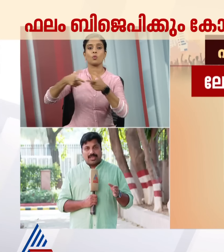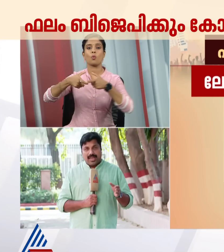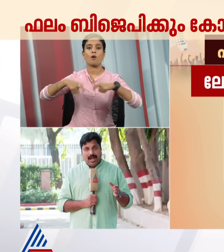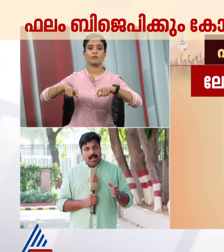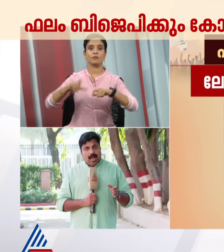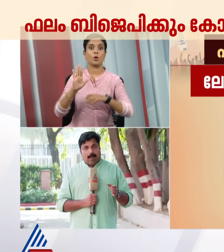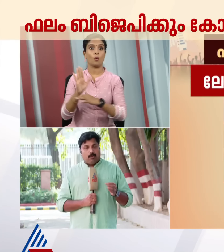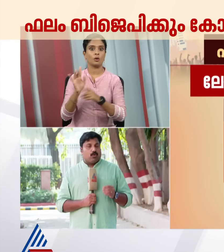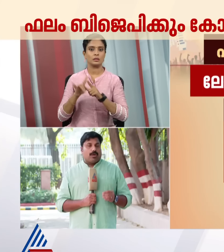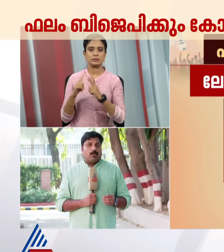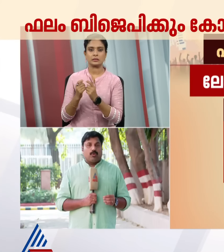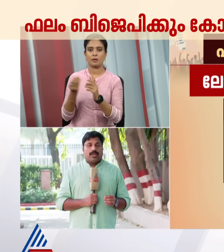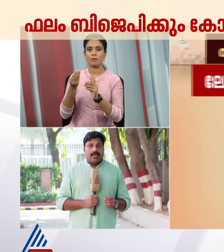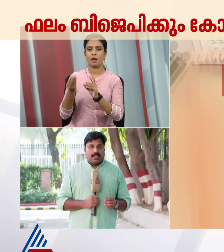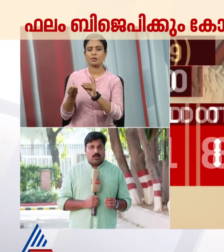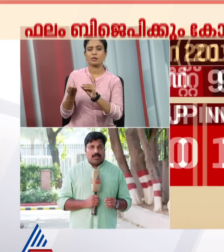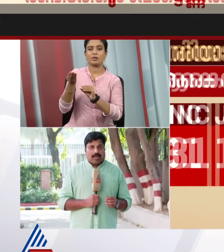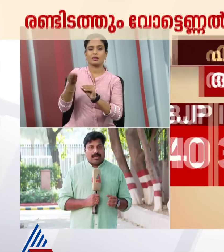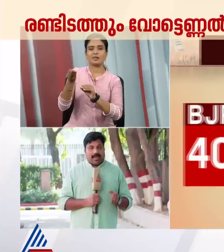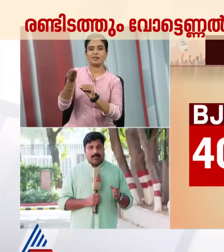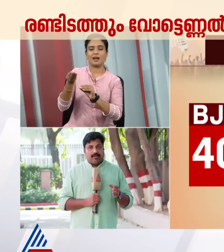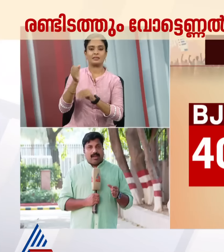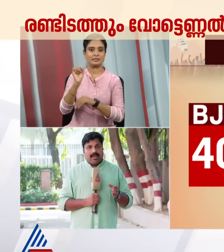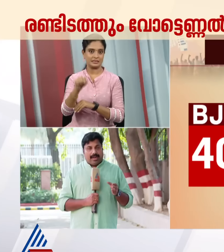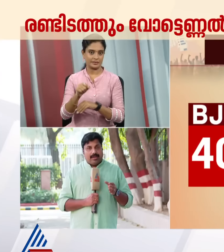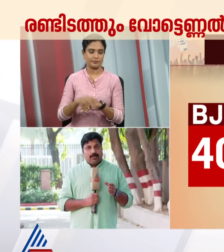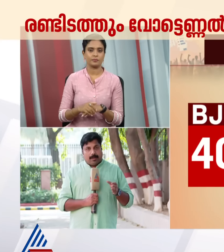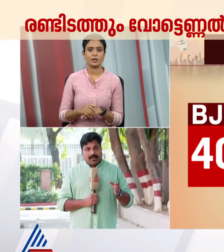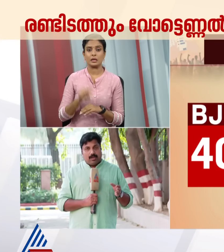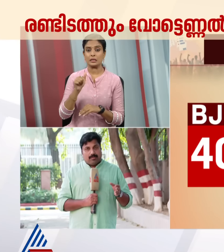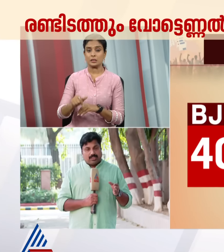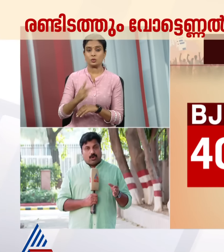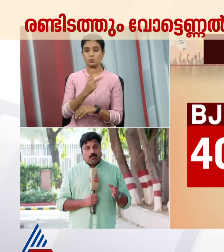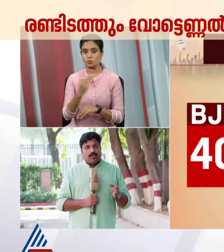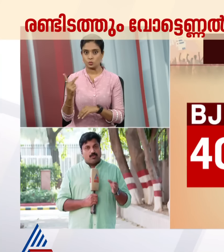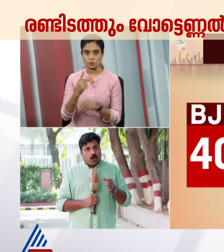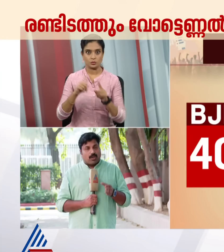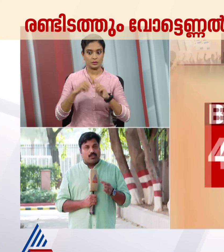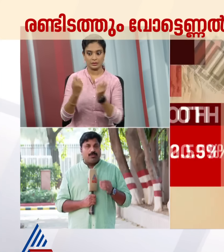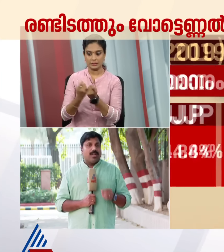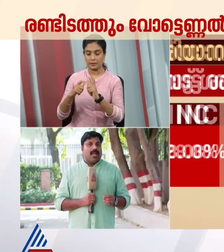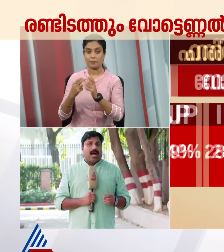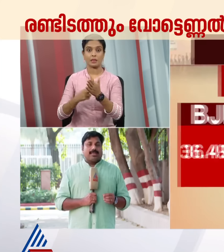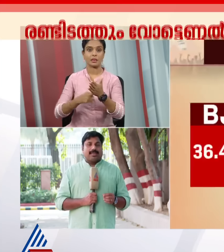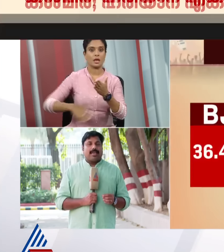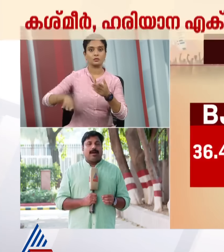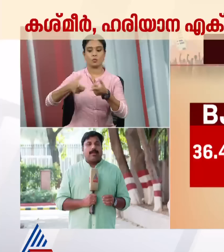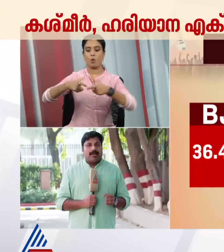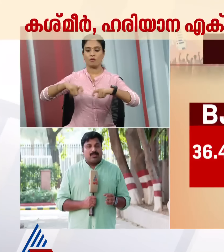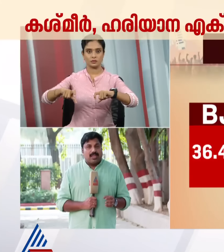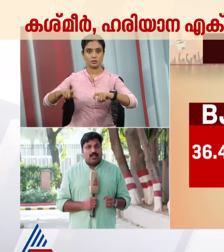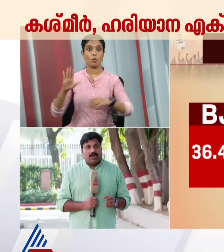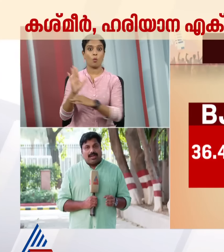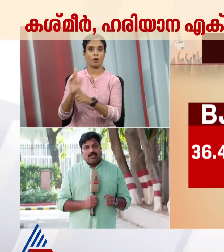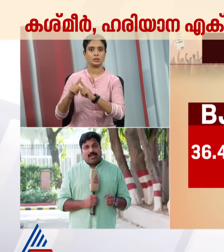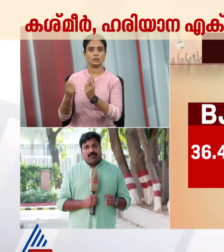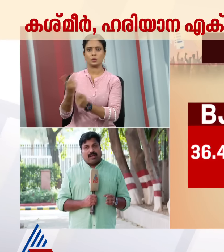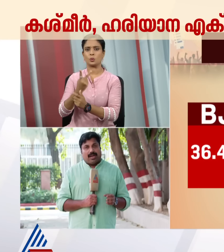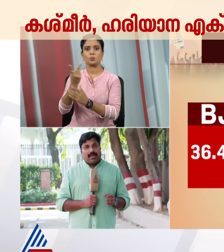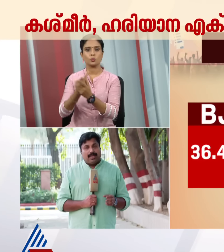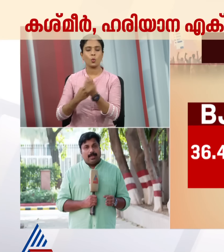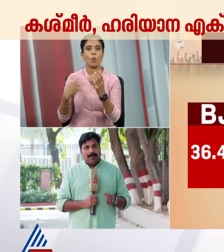ഒരു ചെറിയ മുൻതൂക്കം ഉണ്ട് എന്നുള്ളതാണ്. കാരണം ഇത്തവണ രണ്ട് പാർട്ടികളും നാഷണൽ കോൺഫറൻസും കോൺഗ്രസും സഖ്യമായി മത്സരിക്കുന്ന ഒരു